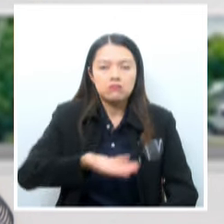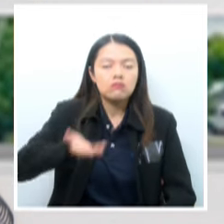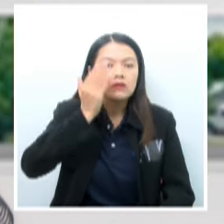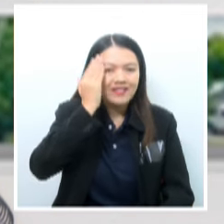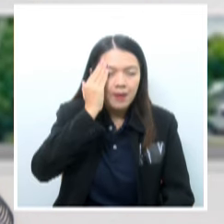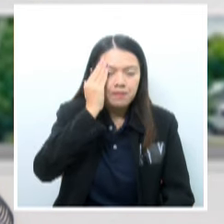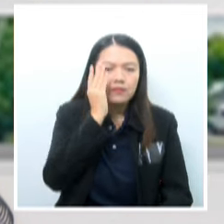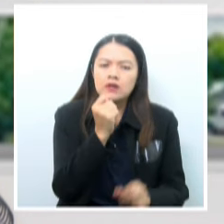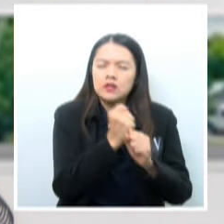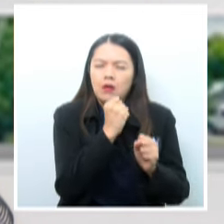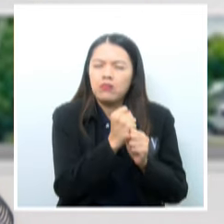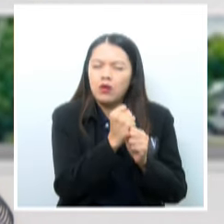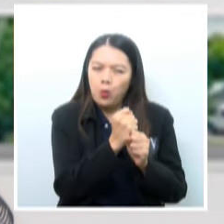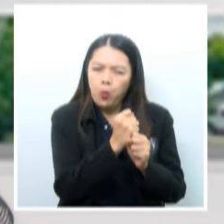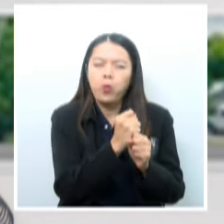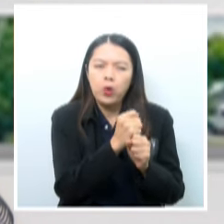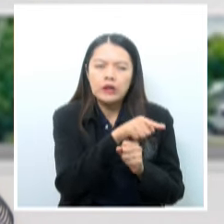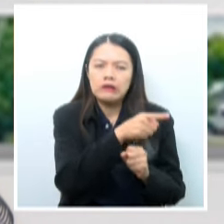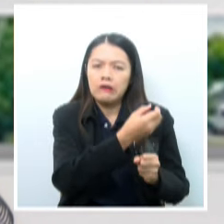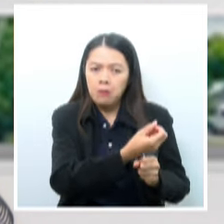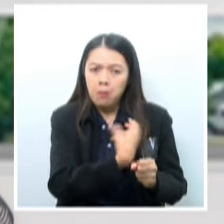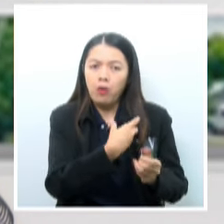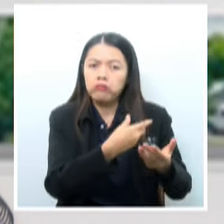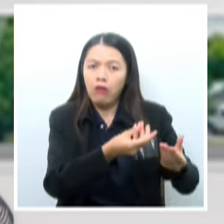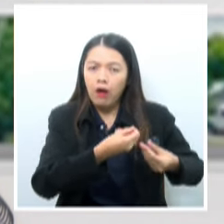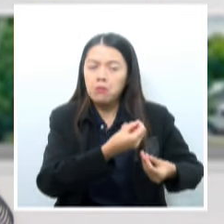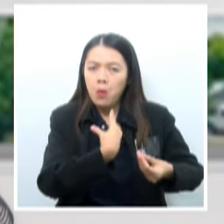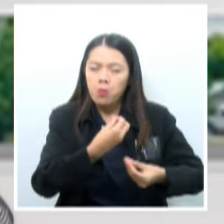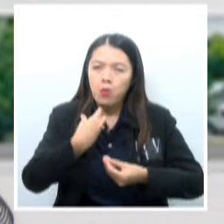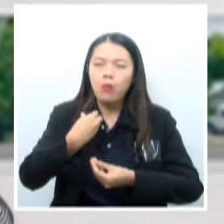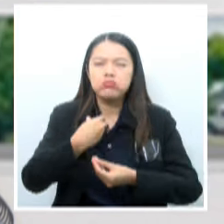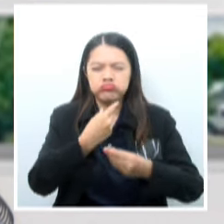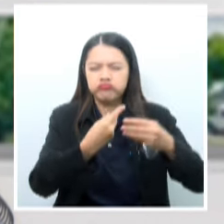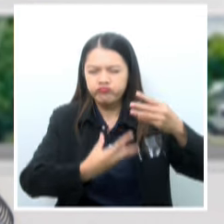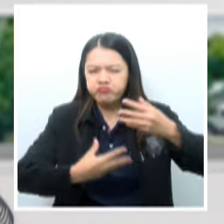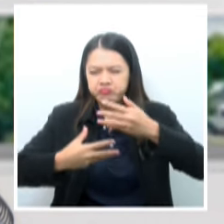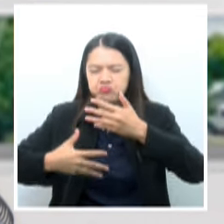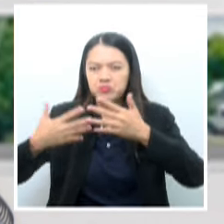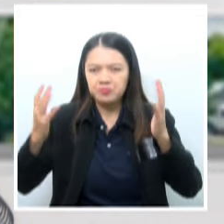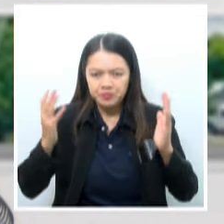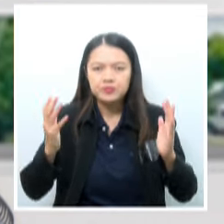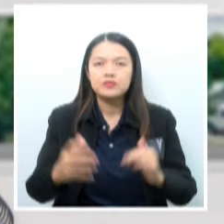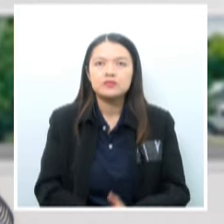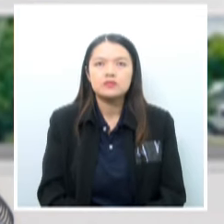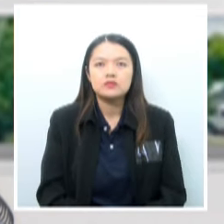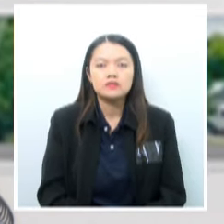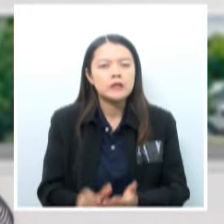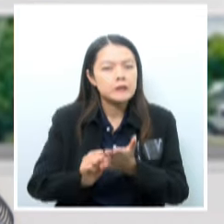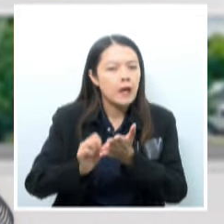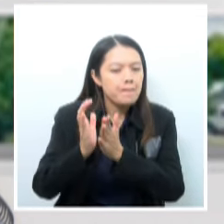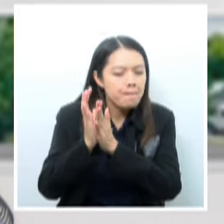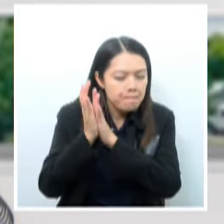ามีเนื้องานที่มันจะต้องรายงานอยู่เนี่ยเป็นจำนวนมากนะครับแล้วก็เราก็พยายามปรับแนวทางล